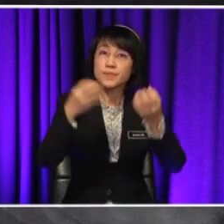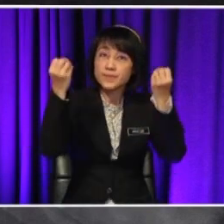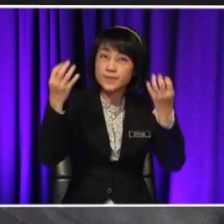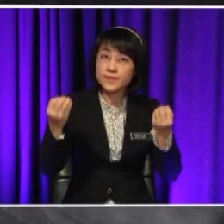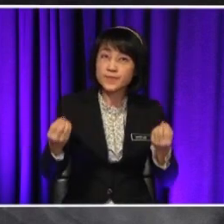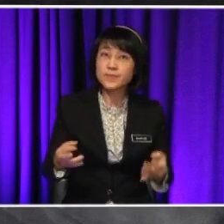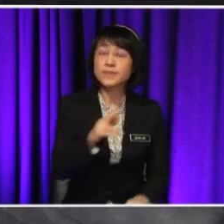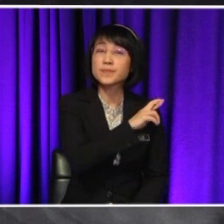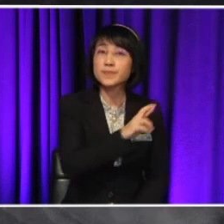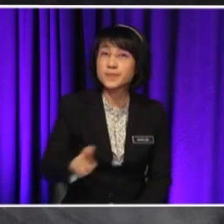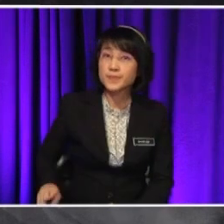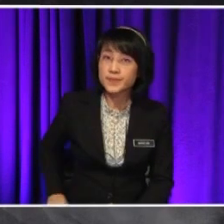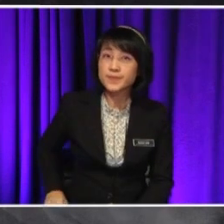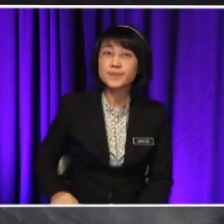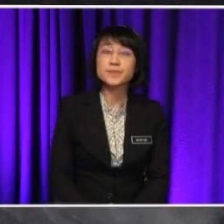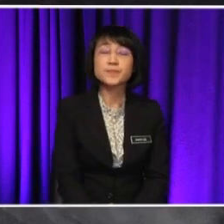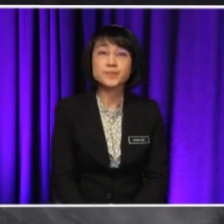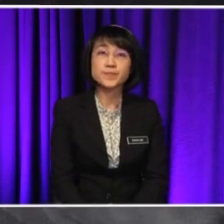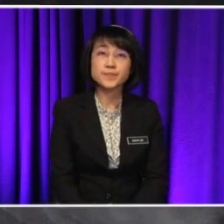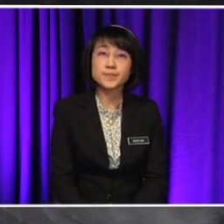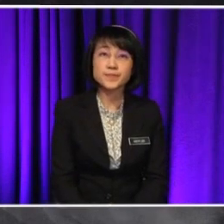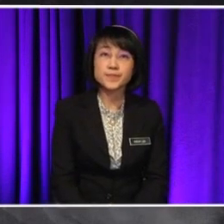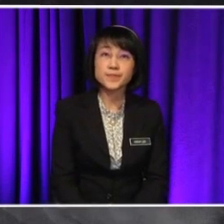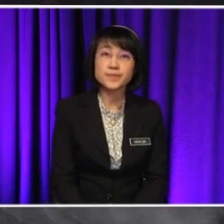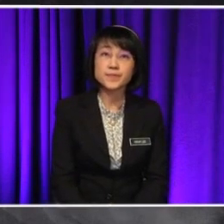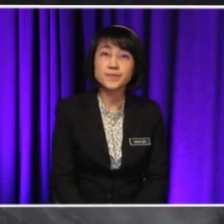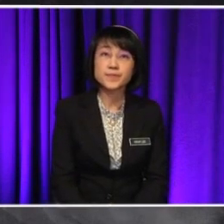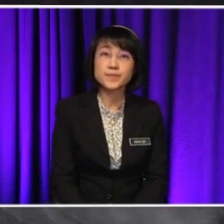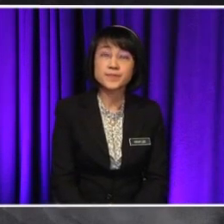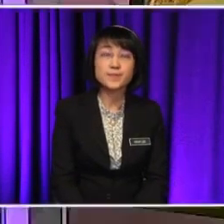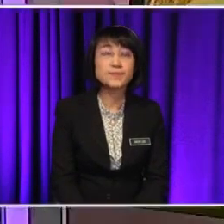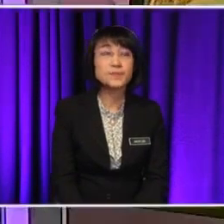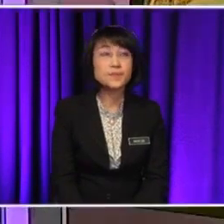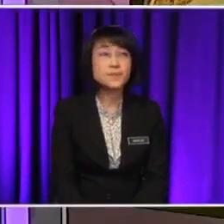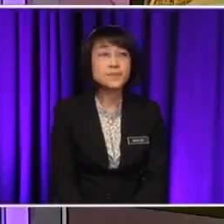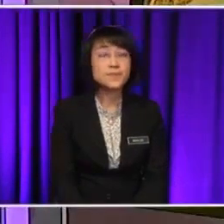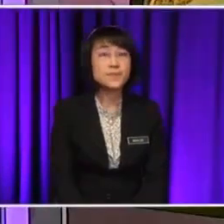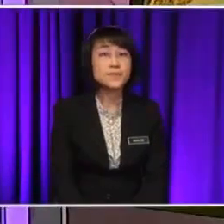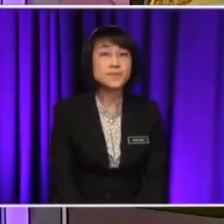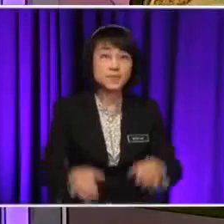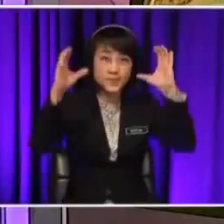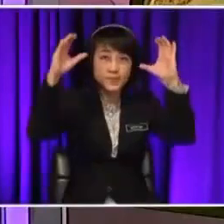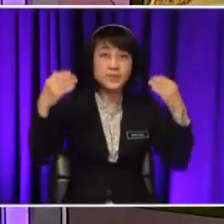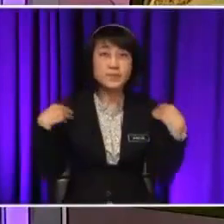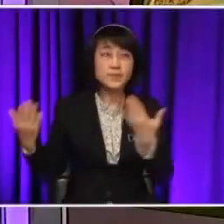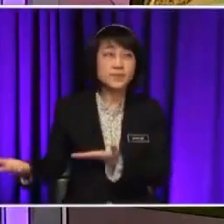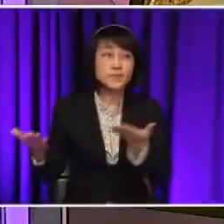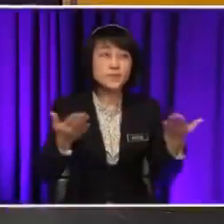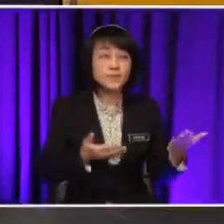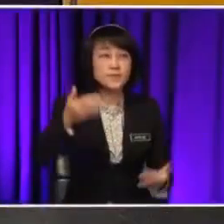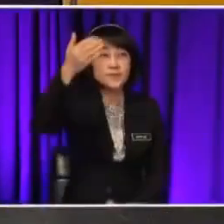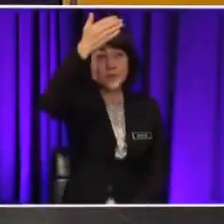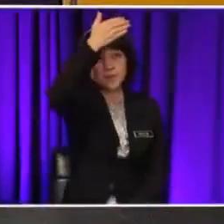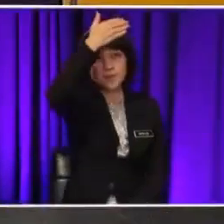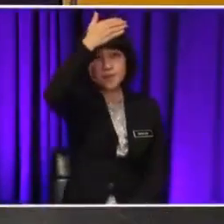diraja. Okey, kalau Fizi tengok dalam studio kita sekarang, okey, cikgu ada bawa tengkolok